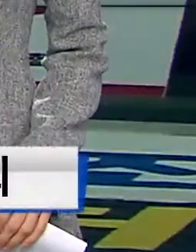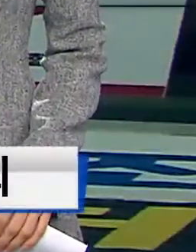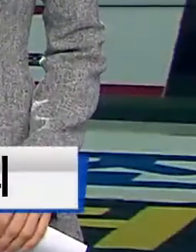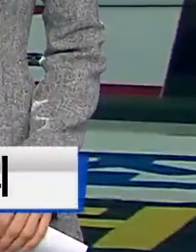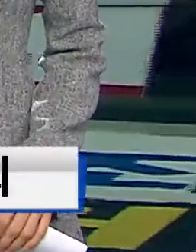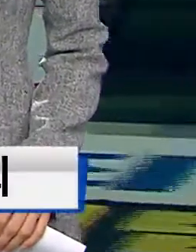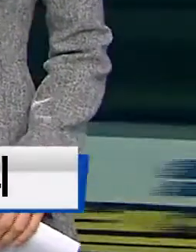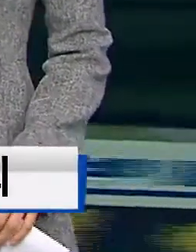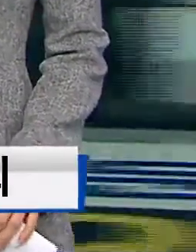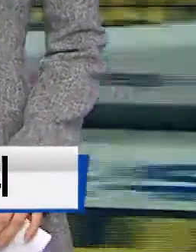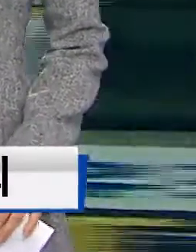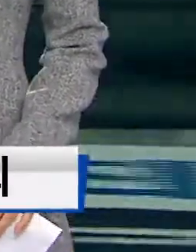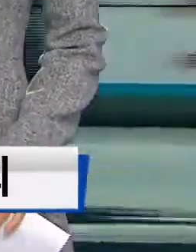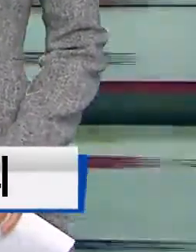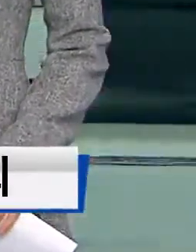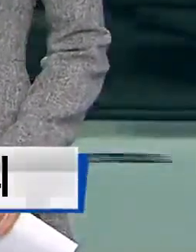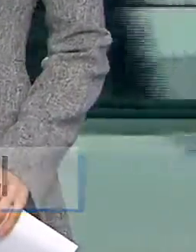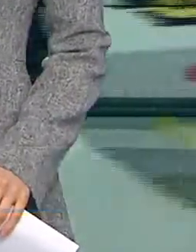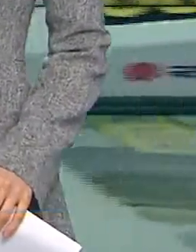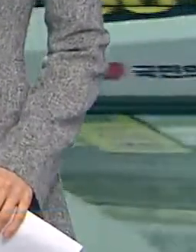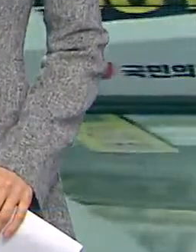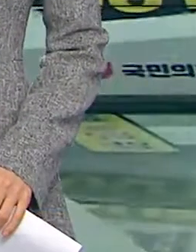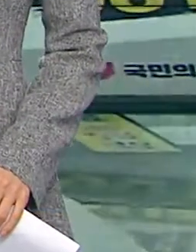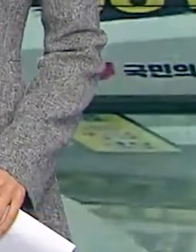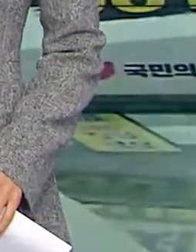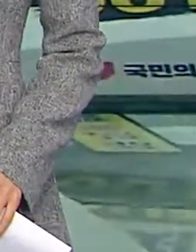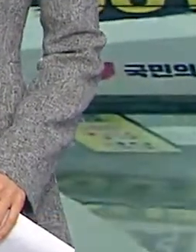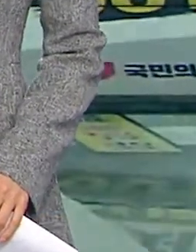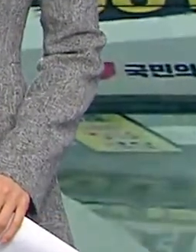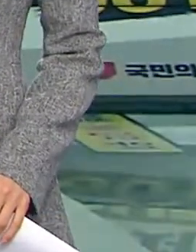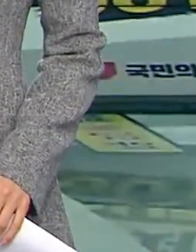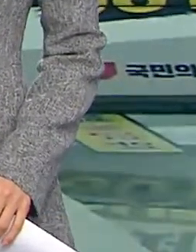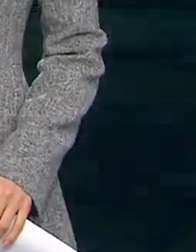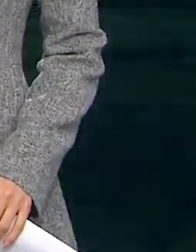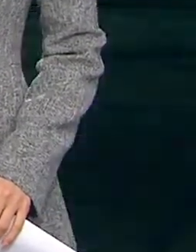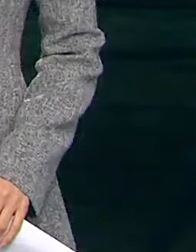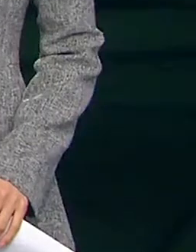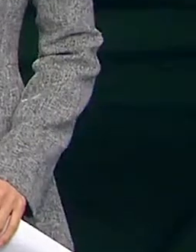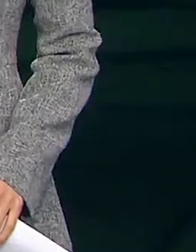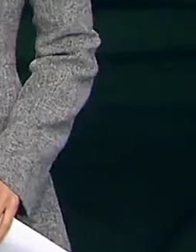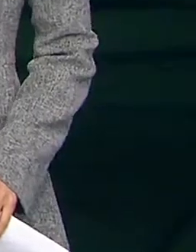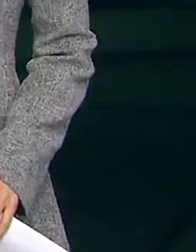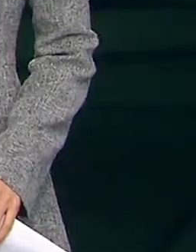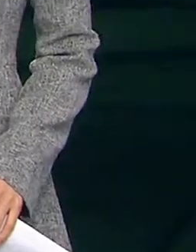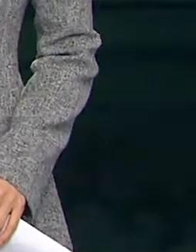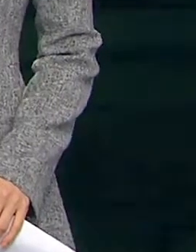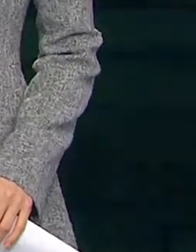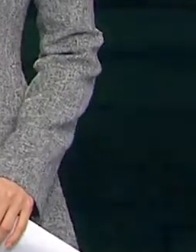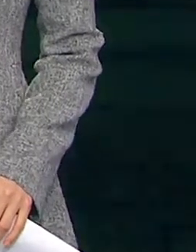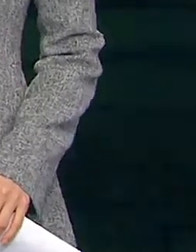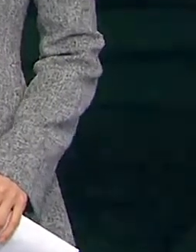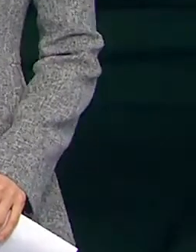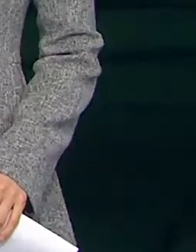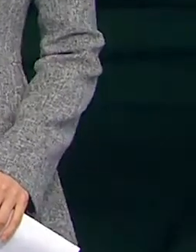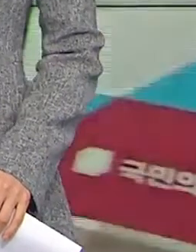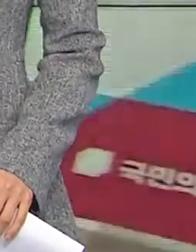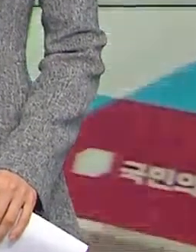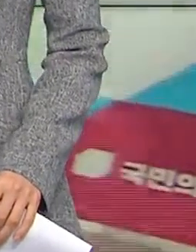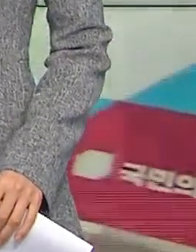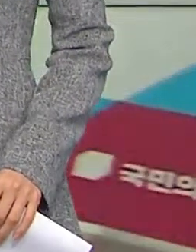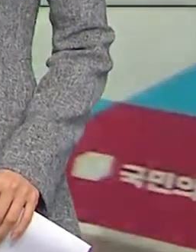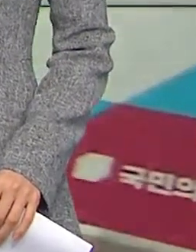안녕하십니까 5 계수 뉴스 오늘입니다 지금 국회에서는 0 수첩 법 개정안을 놓고 여야가 격렬하게 대치하고